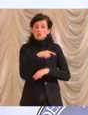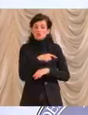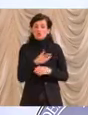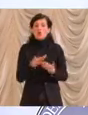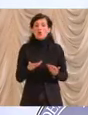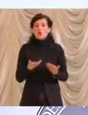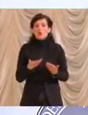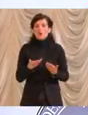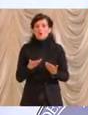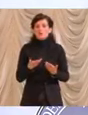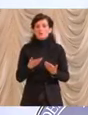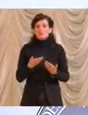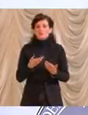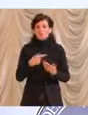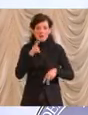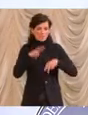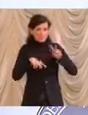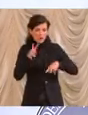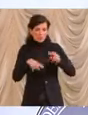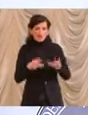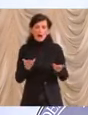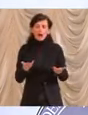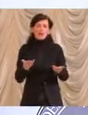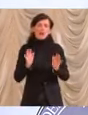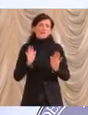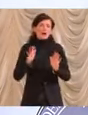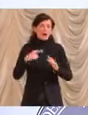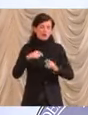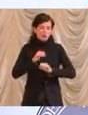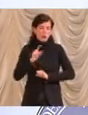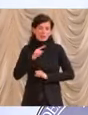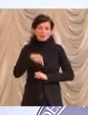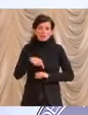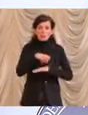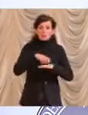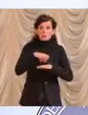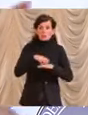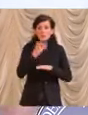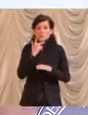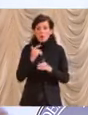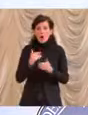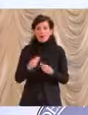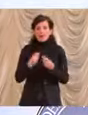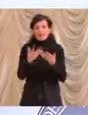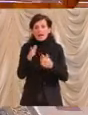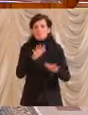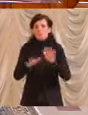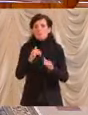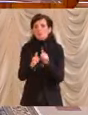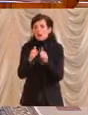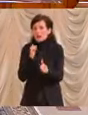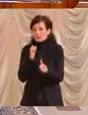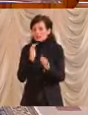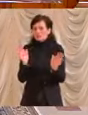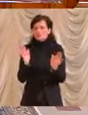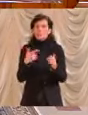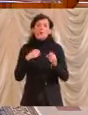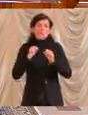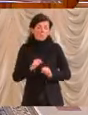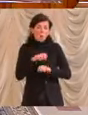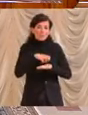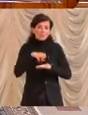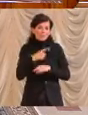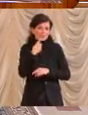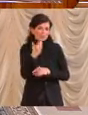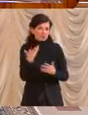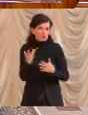che voglia in questo momento adesso anticipare quali saranno le proposte che stiamo portando avanti, però Ministro, forse su questo puoi dire qualche parola in più.